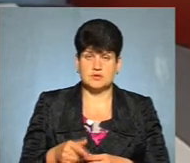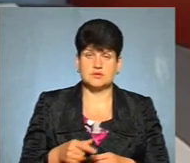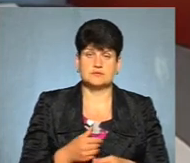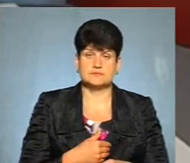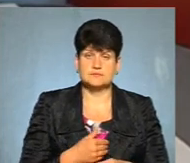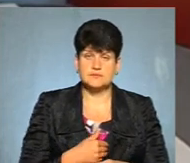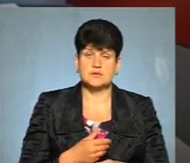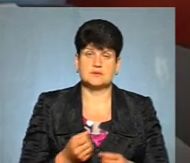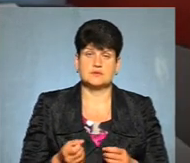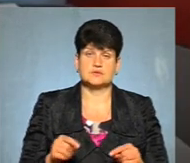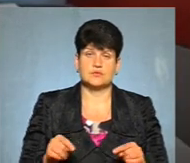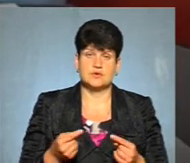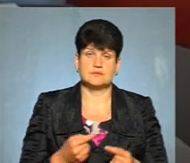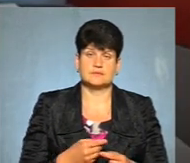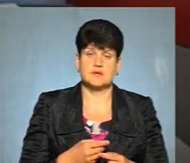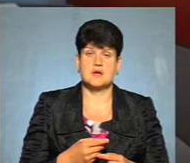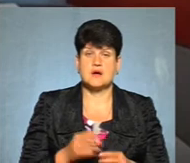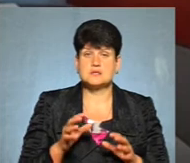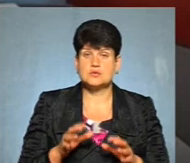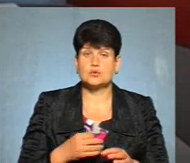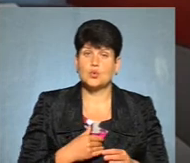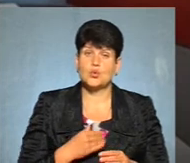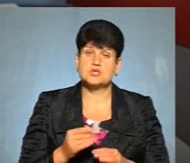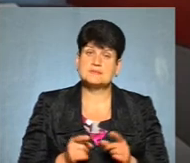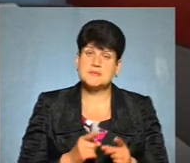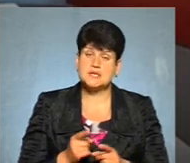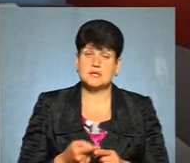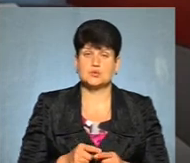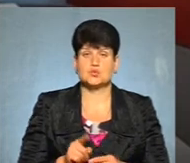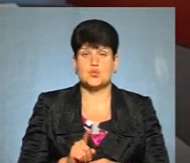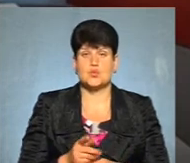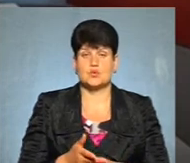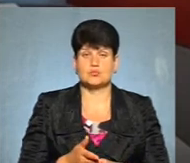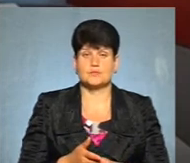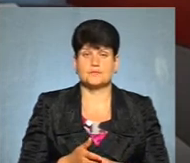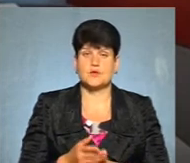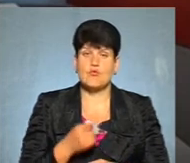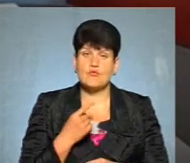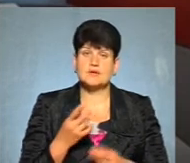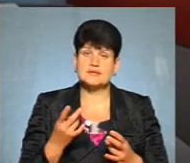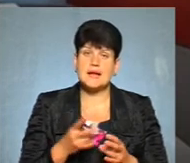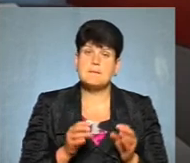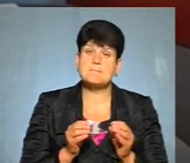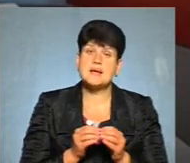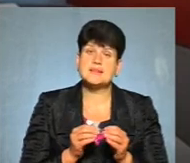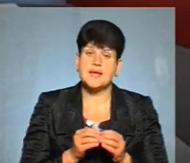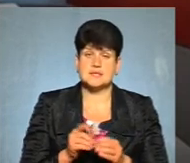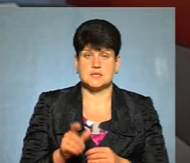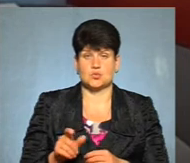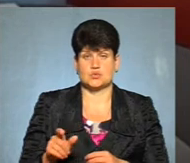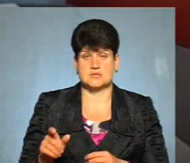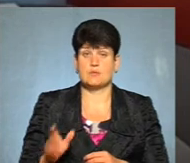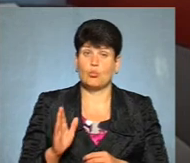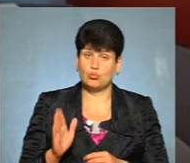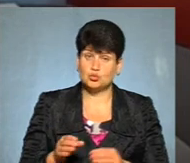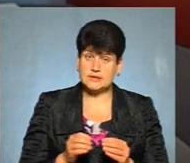виявили бажання, створили. Натомість законодавець хоче змінити цю норму і каже, що треба 10 осіб. От буде